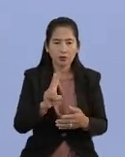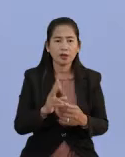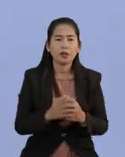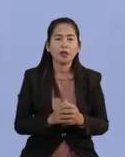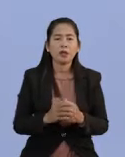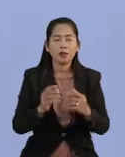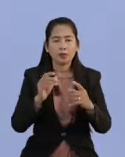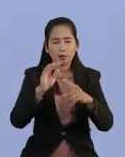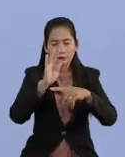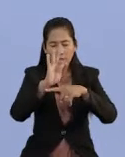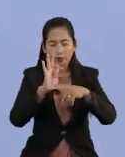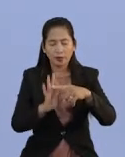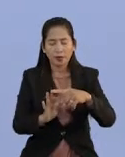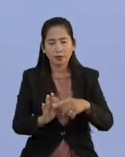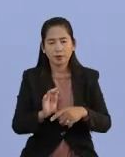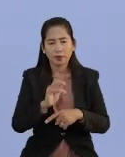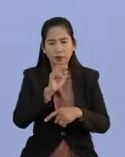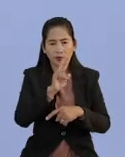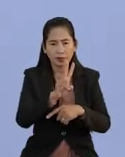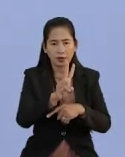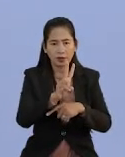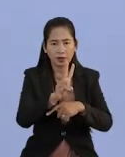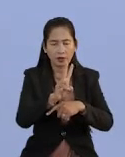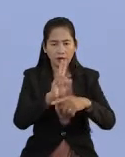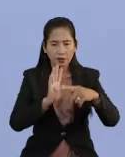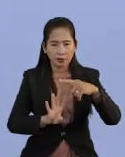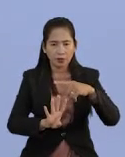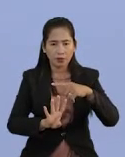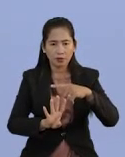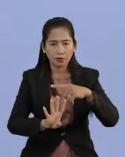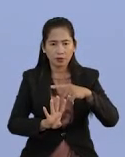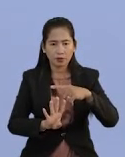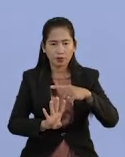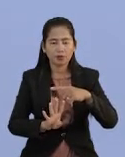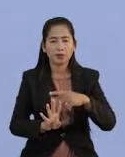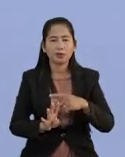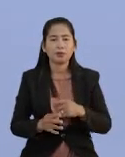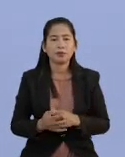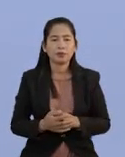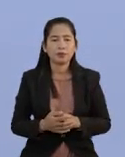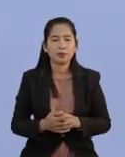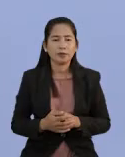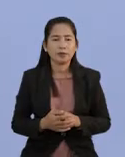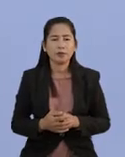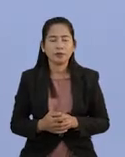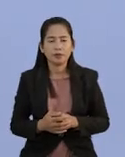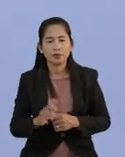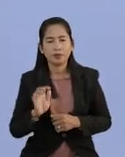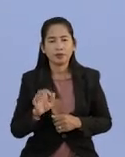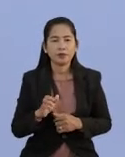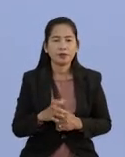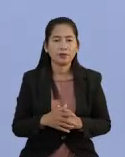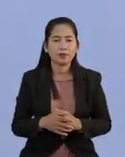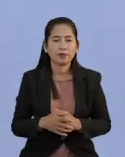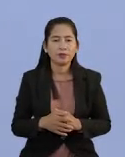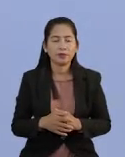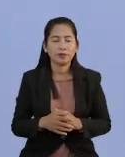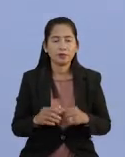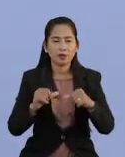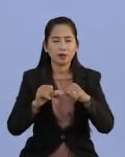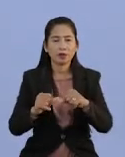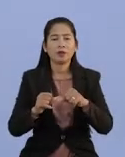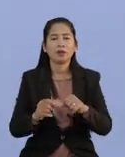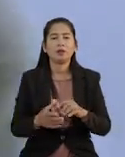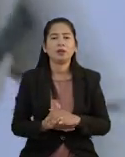được chưa nè prophe tang phần này cung cứ pì pì buồn chả to mà